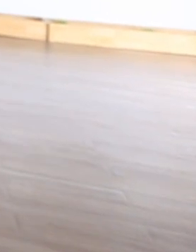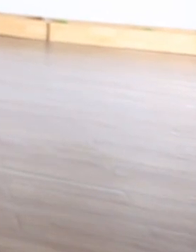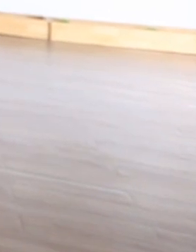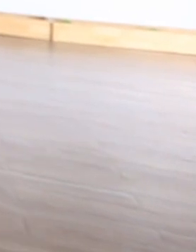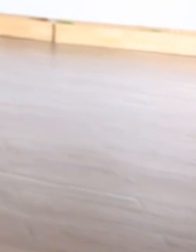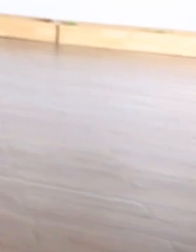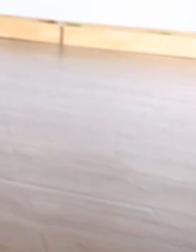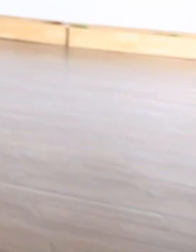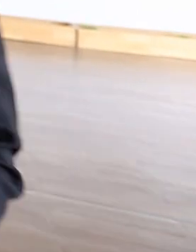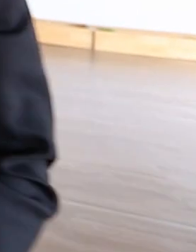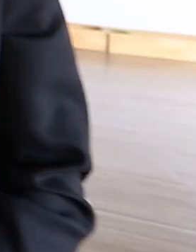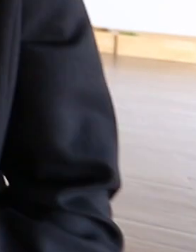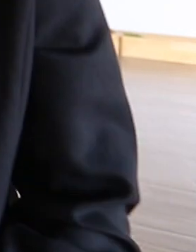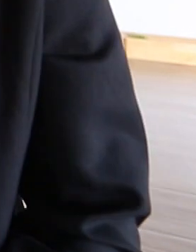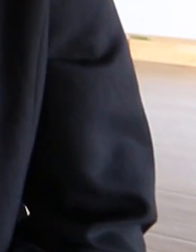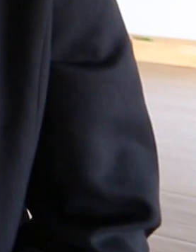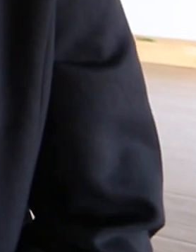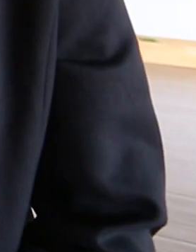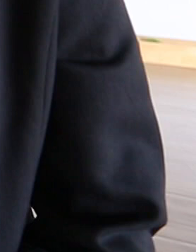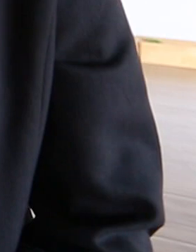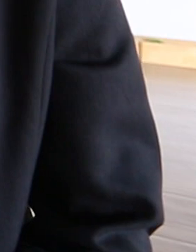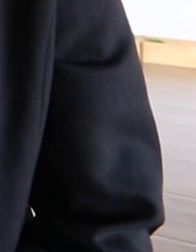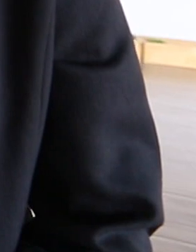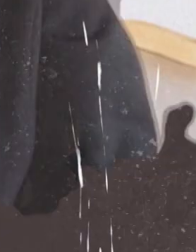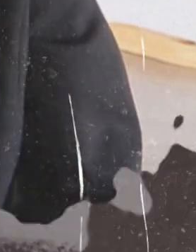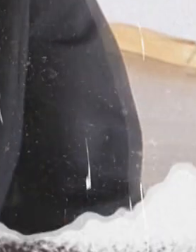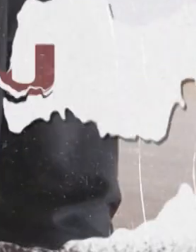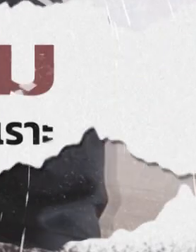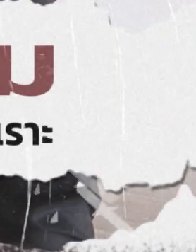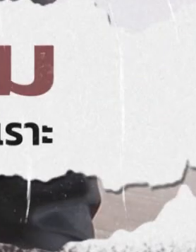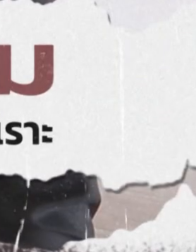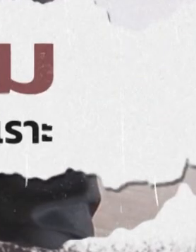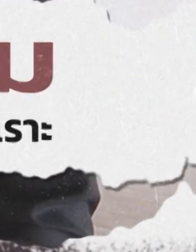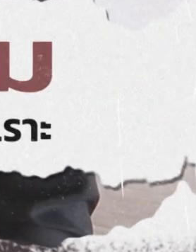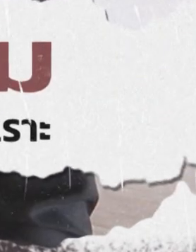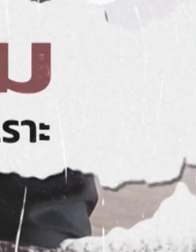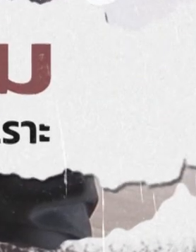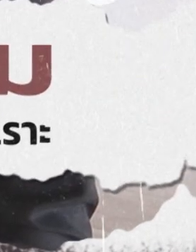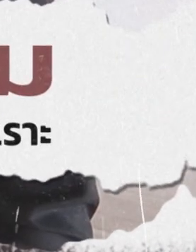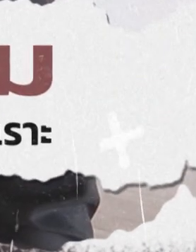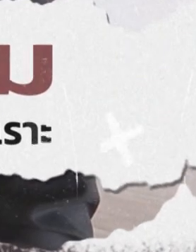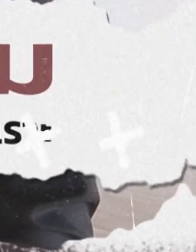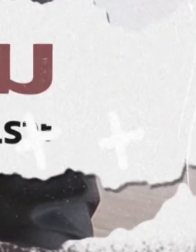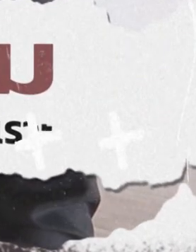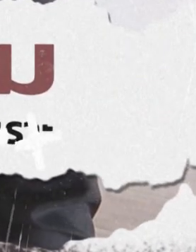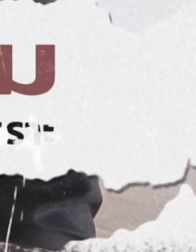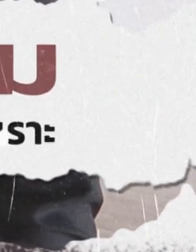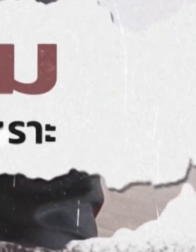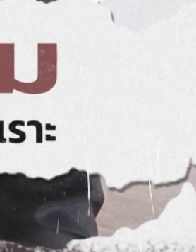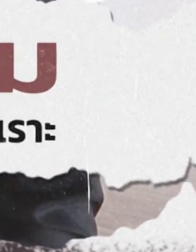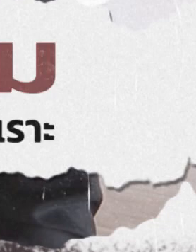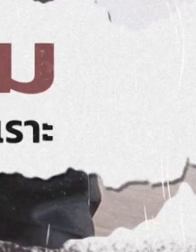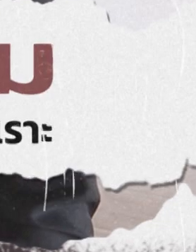สวัสดีค่ะหนูเป็นศิลปินสตอรี่ค่ะชื่อนางสาวไทยรักไพเราะชื่อเล่นชื่อขิมนะคะ